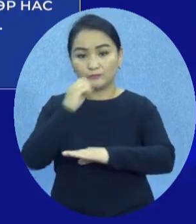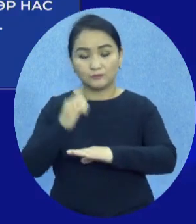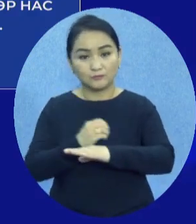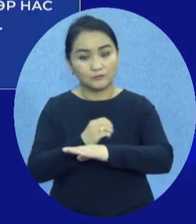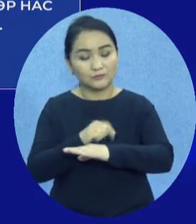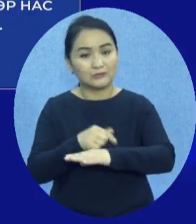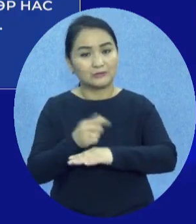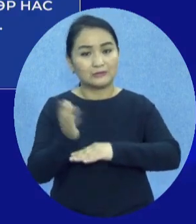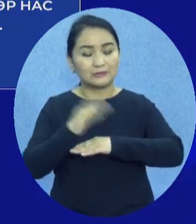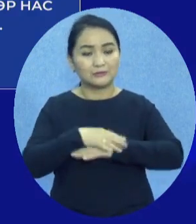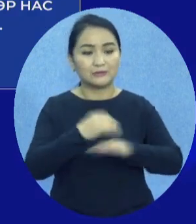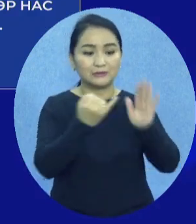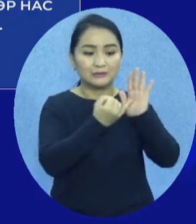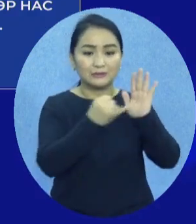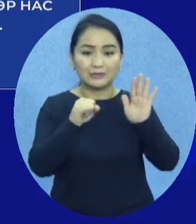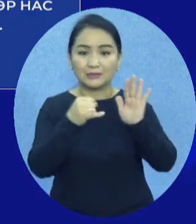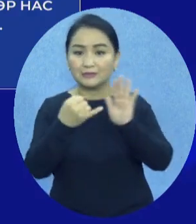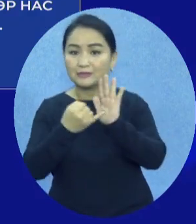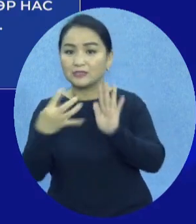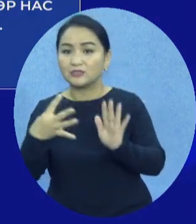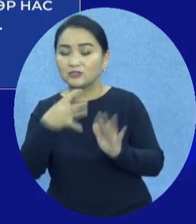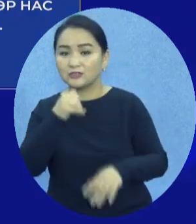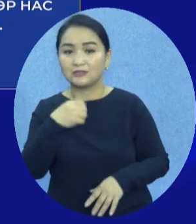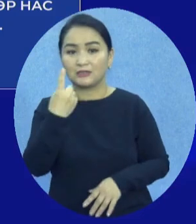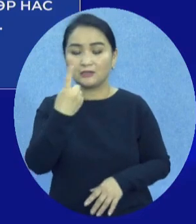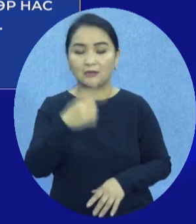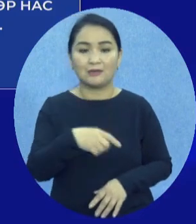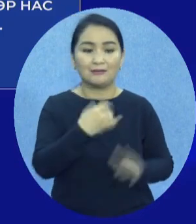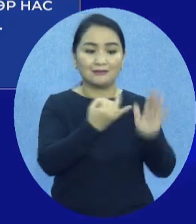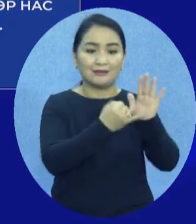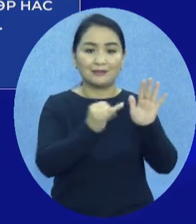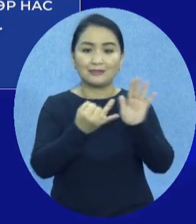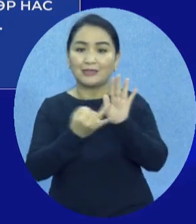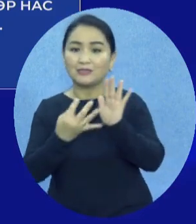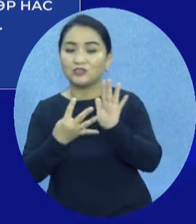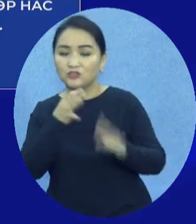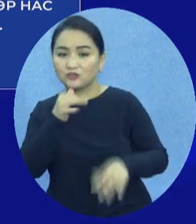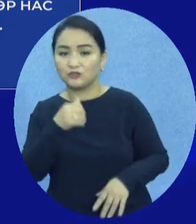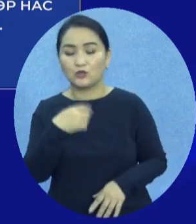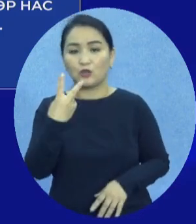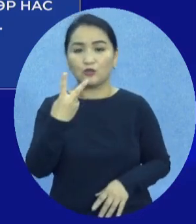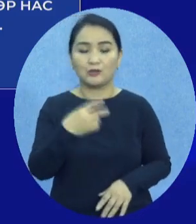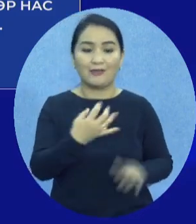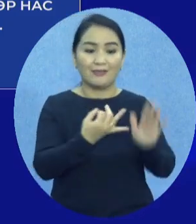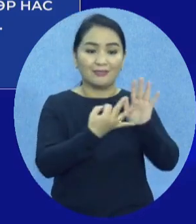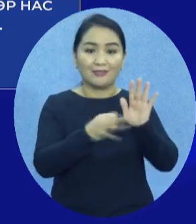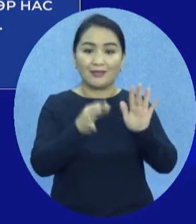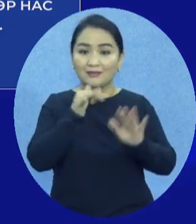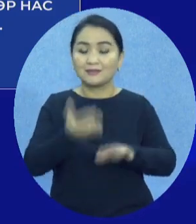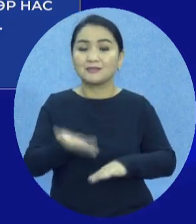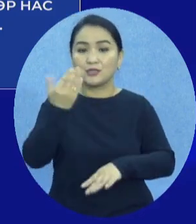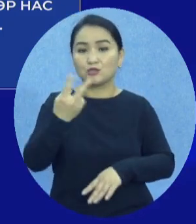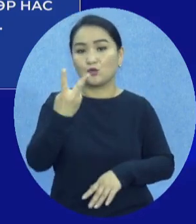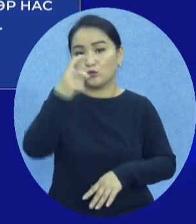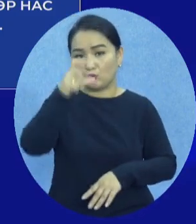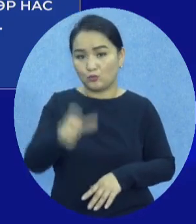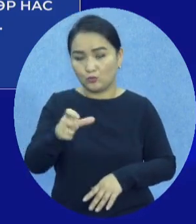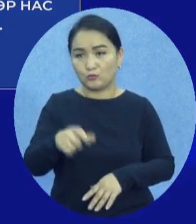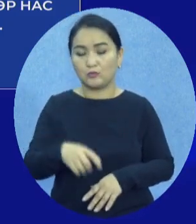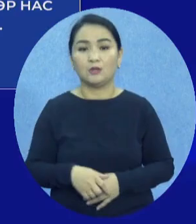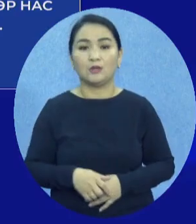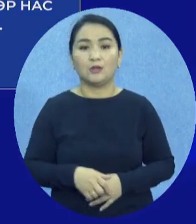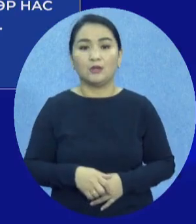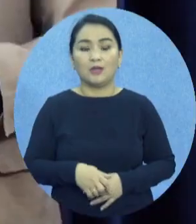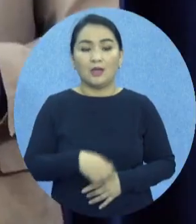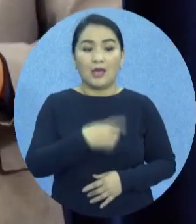насны 1 хүн, 70-79 насны 2 хүн, 80-аас дээш насны 2 хүн байлаа. Эдгээр хүмүүс мань бол нэг 5-аас 20 хүртэл хоногийн хугацаанд